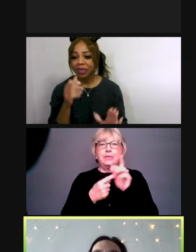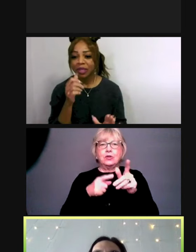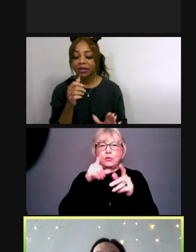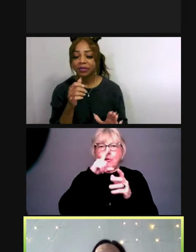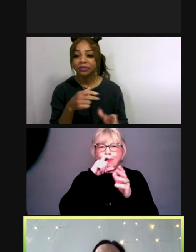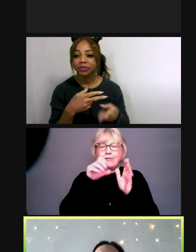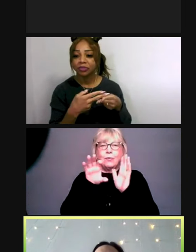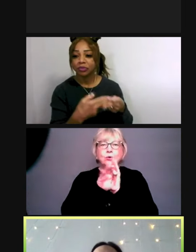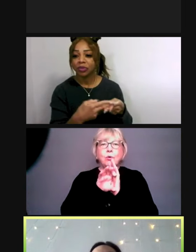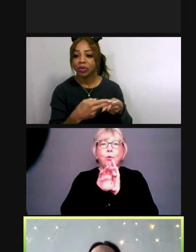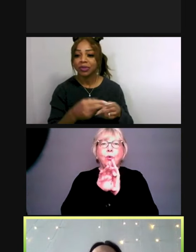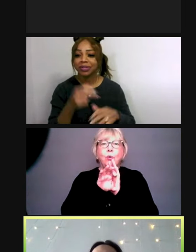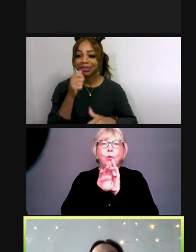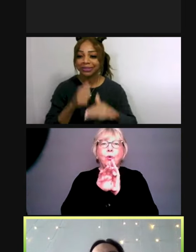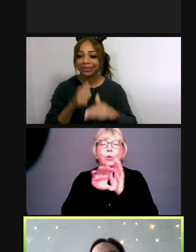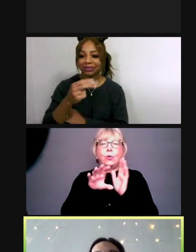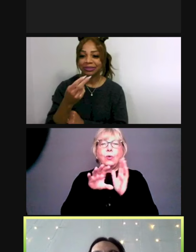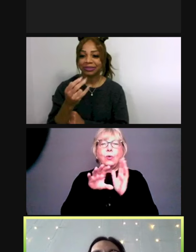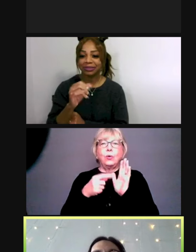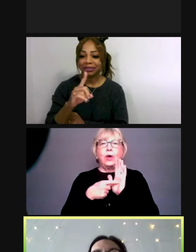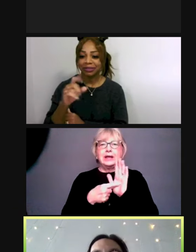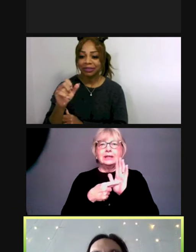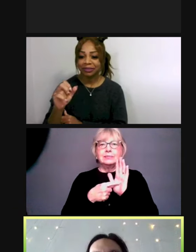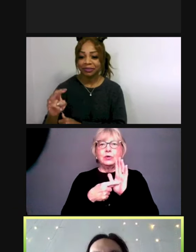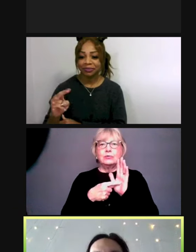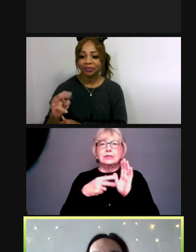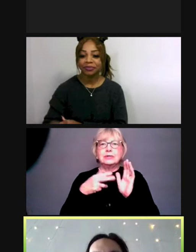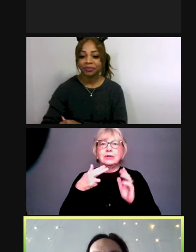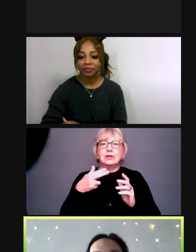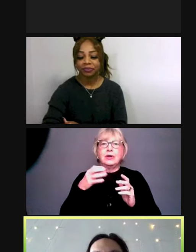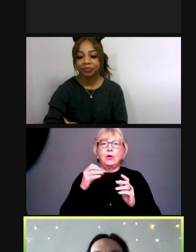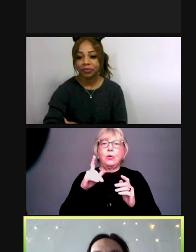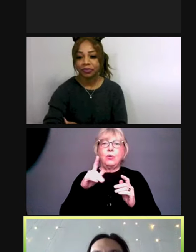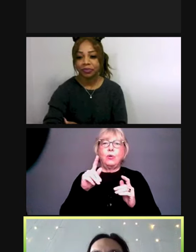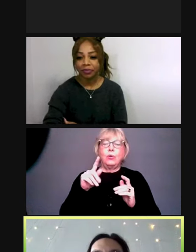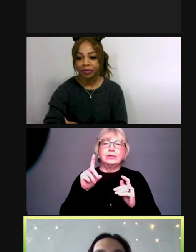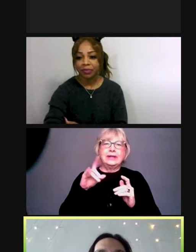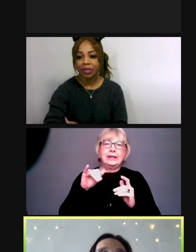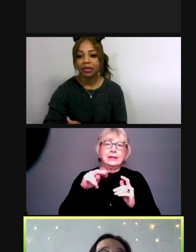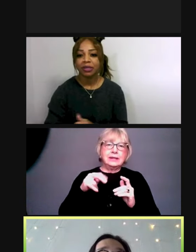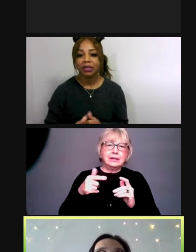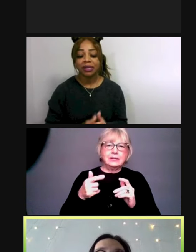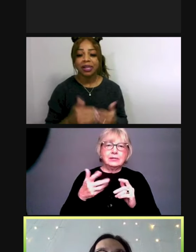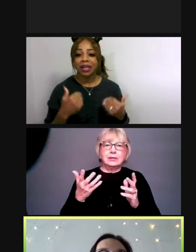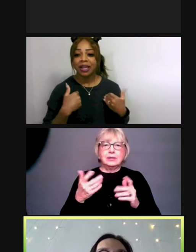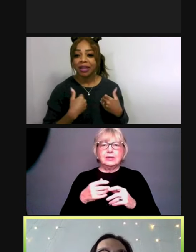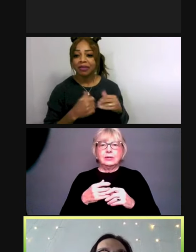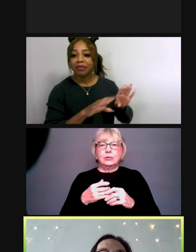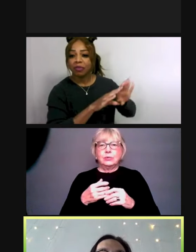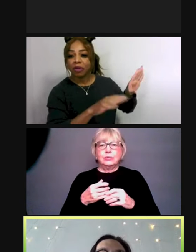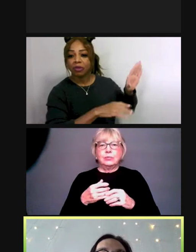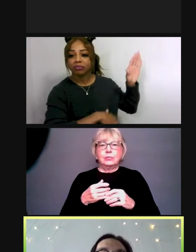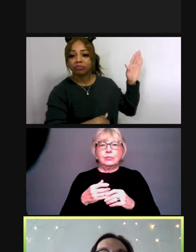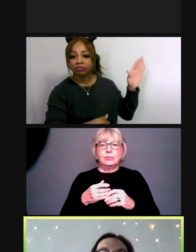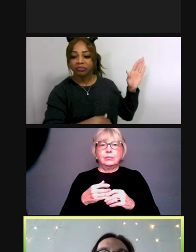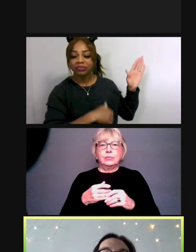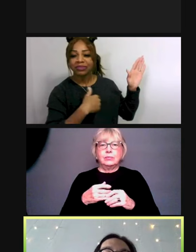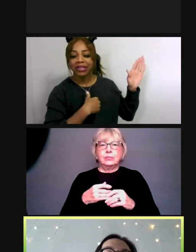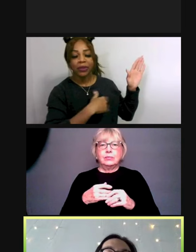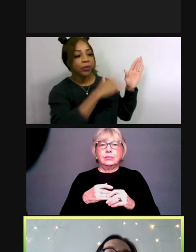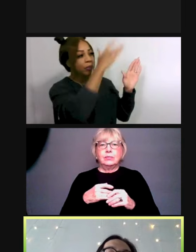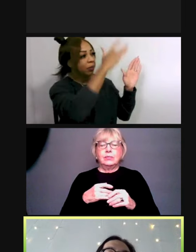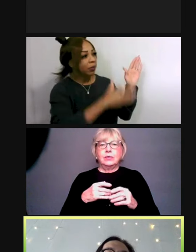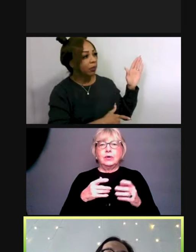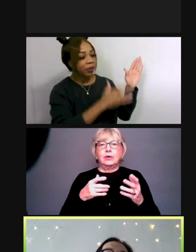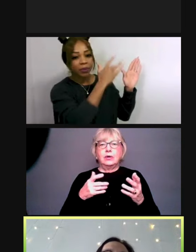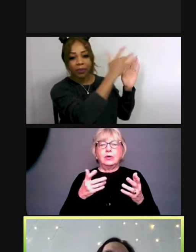de cette exposition, exposition Hidden qui est organisée par Gloria Swain et donc, on